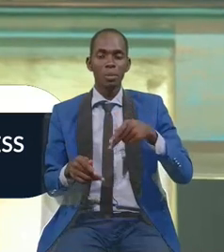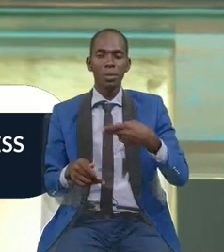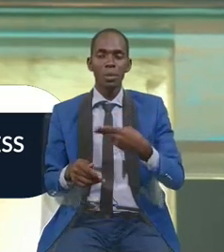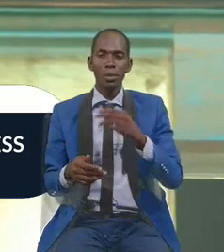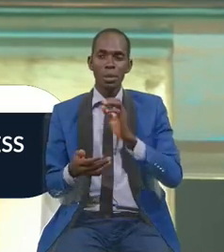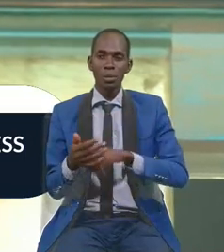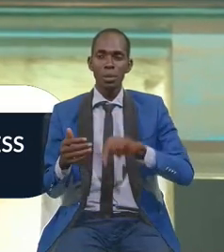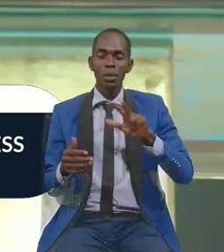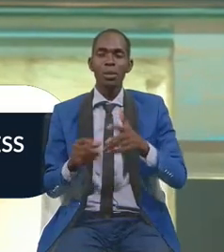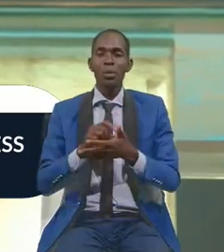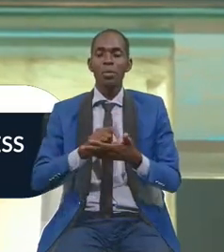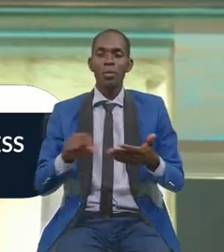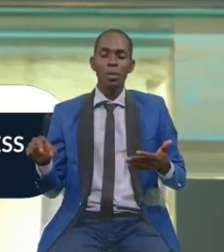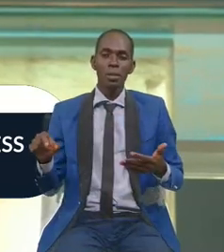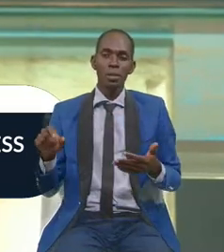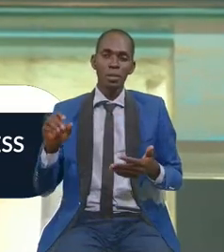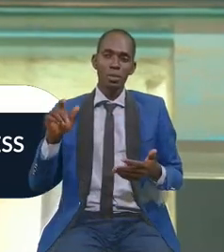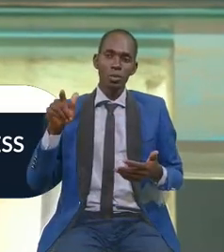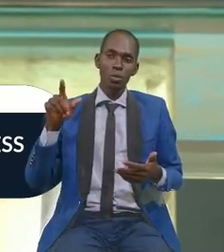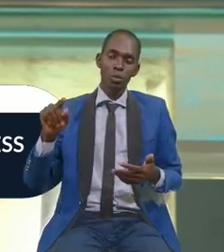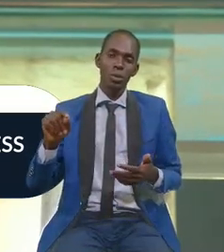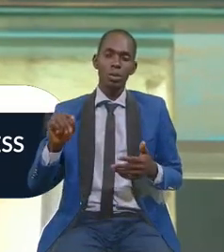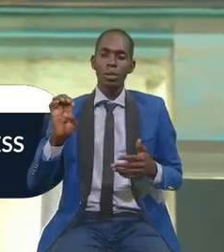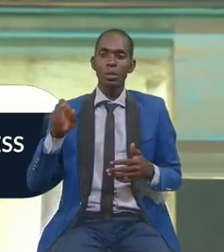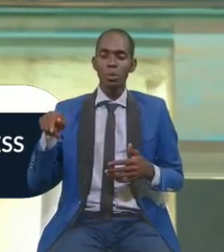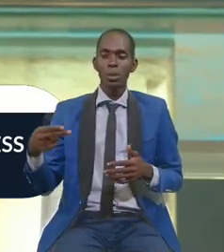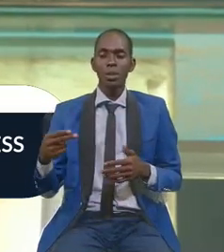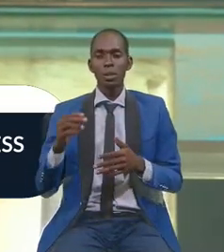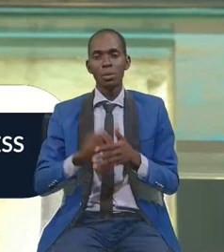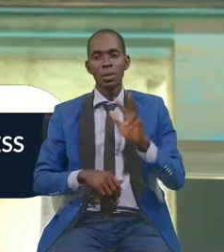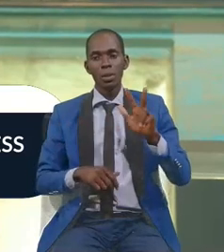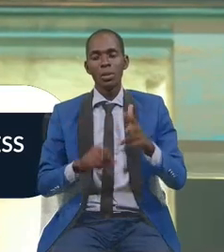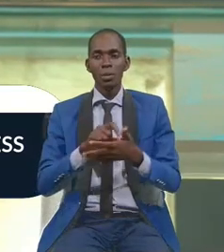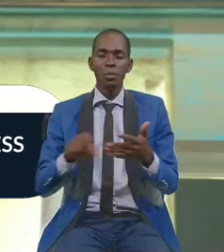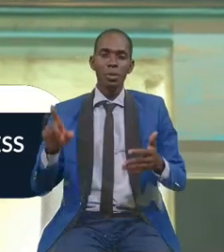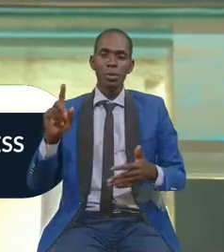3, j'ai le verset 20, Éphésiens 3, verset 20.